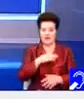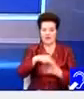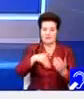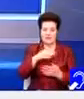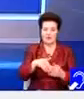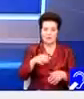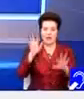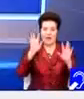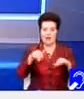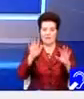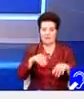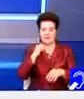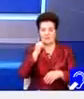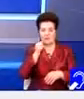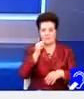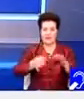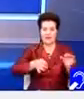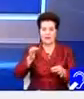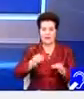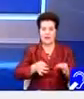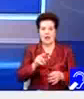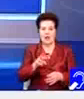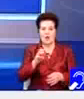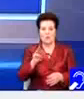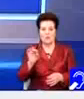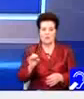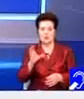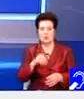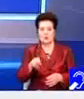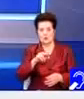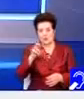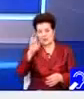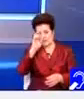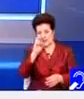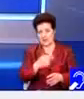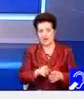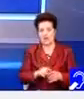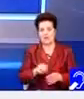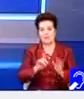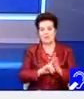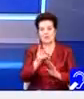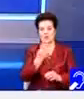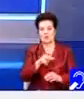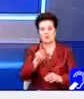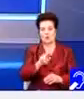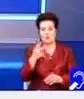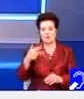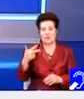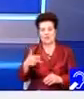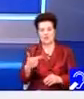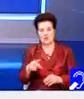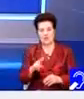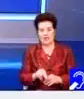Vor fi averse, fenomene electrice și grindină la munte, în centrul și în sudul țării. Temperaturile vor varia între 22 și 30 de grade